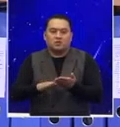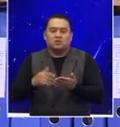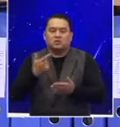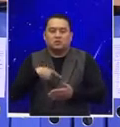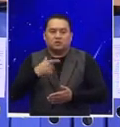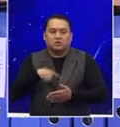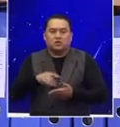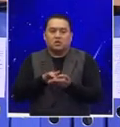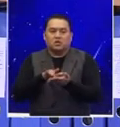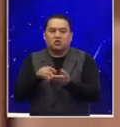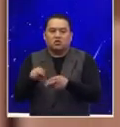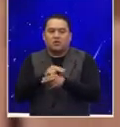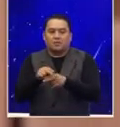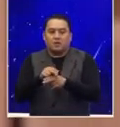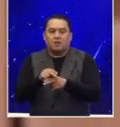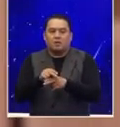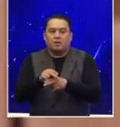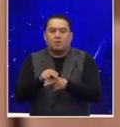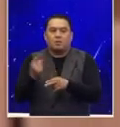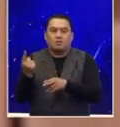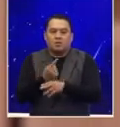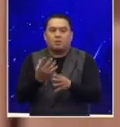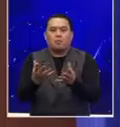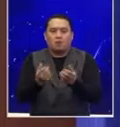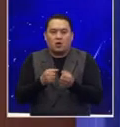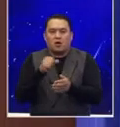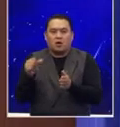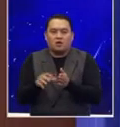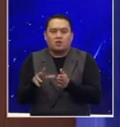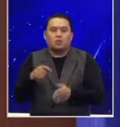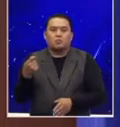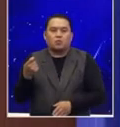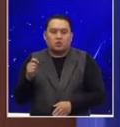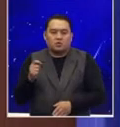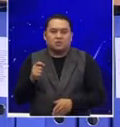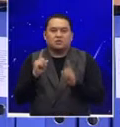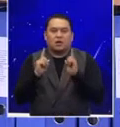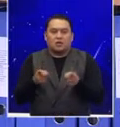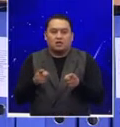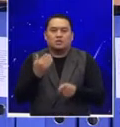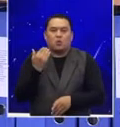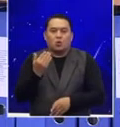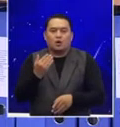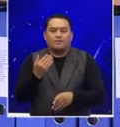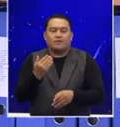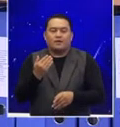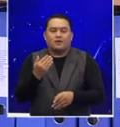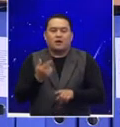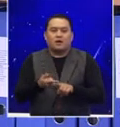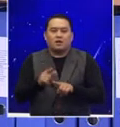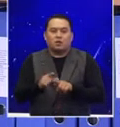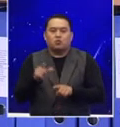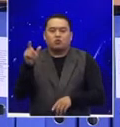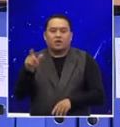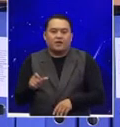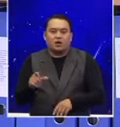на санаторно-курортное лечение. Они должны сперва изначально получить электронные цифровые подписи. Согласно этому порталу, к этому